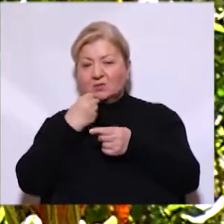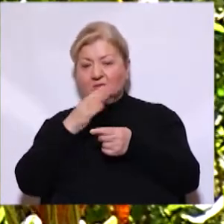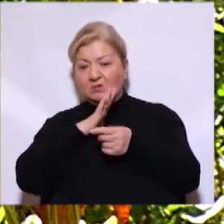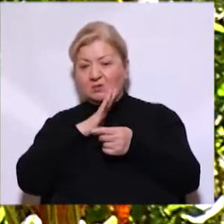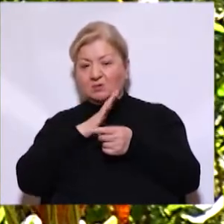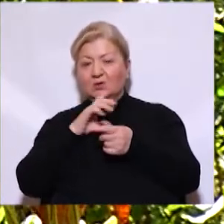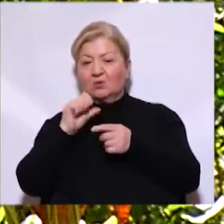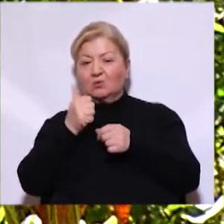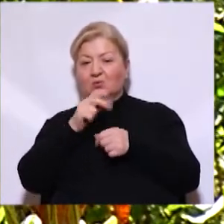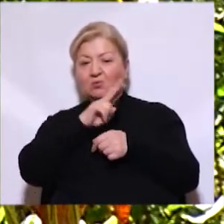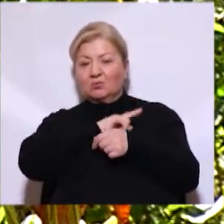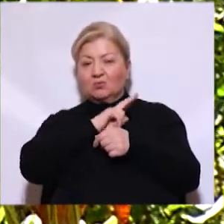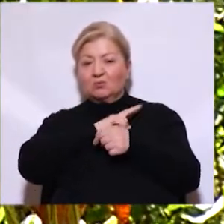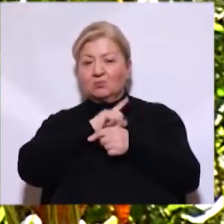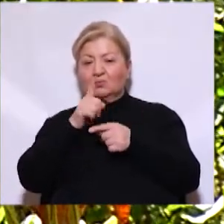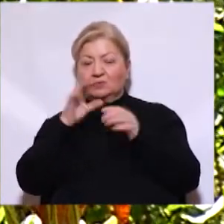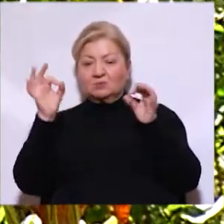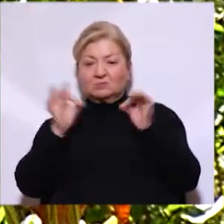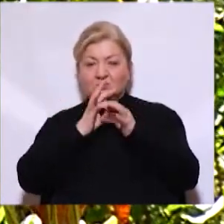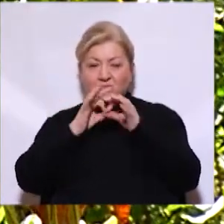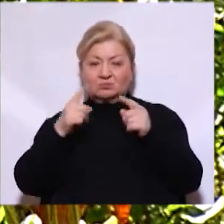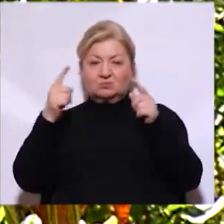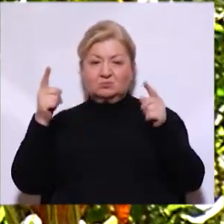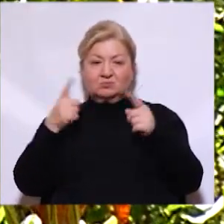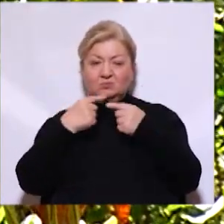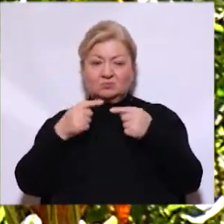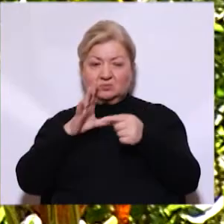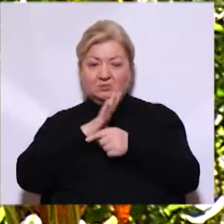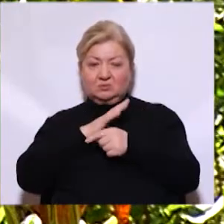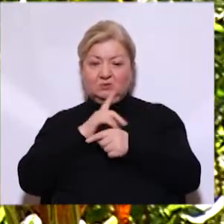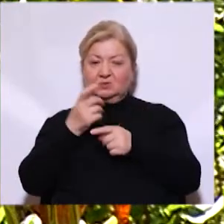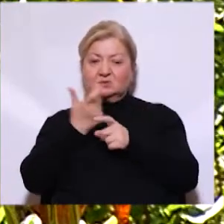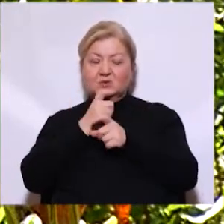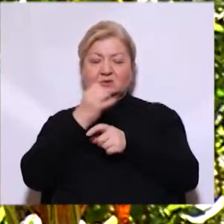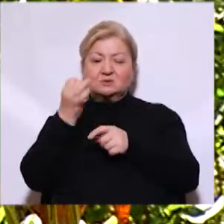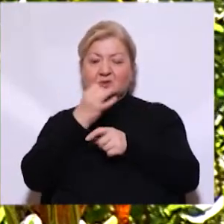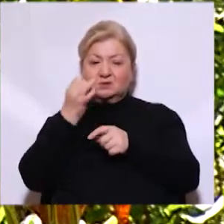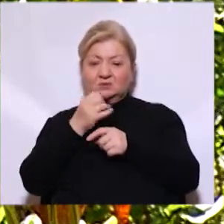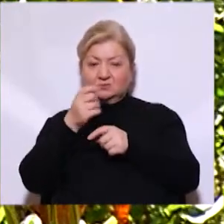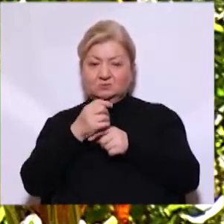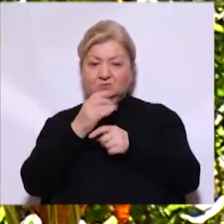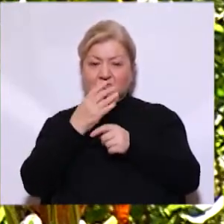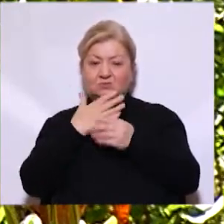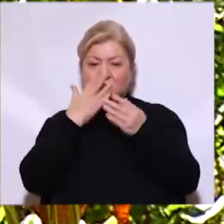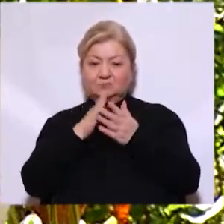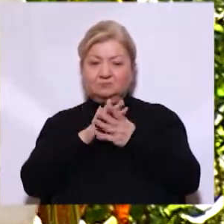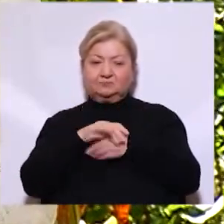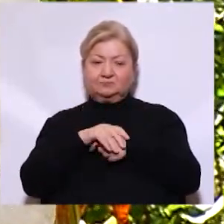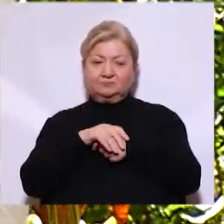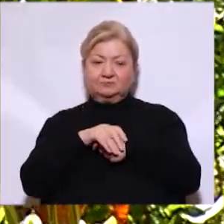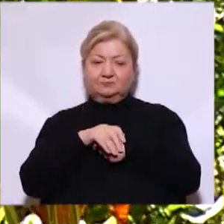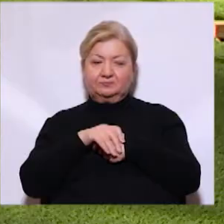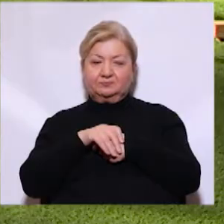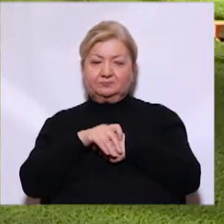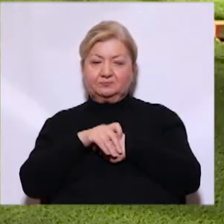იყო და როგორ უყვარდა, ვთქვათ, ლედ ზეპელინი, მიკ ჯაგერი და ასე შემდეგ და ძალიან საინტერესო წიგნი არის. თუ ეს თემატიკა გაინტერესებთ, გირჩევთ, რომ